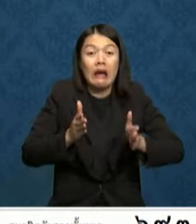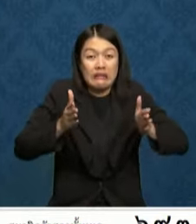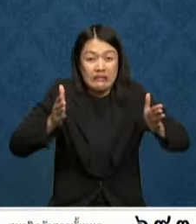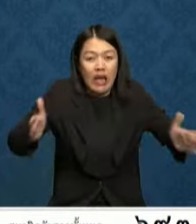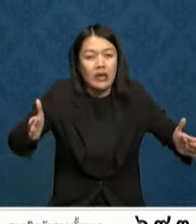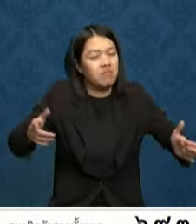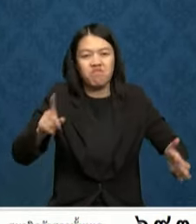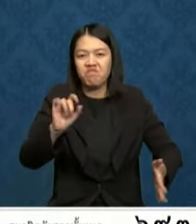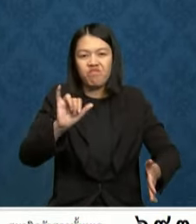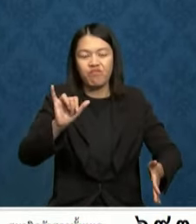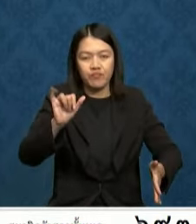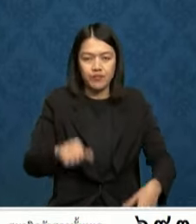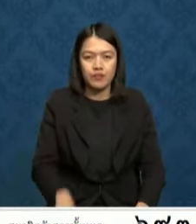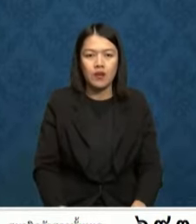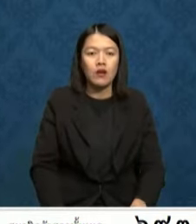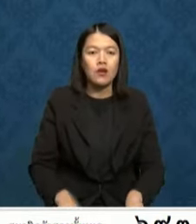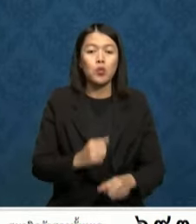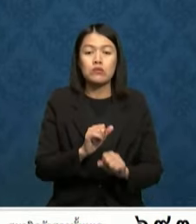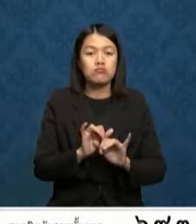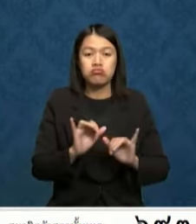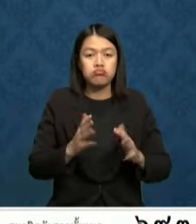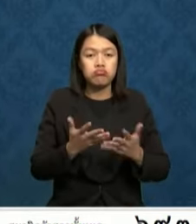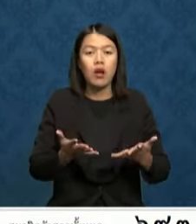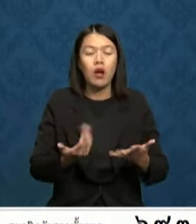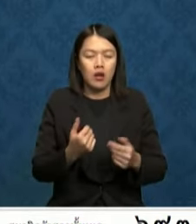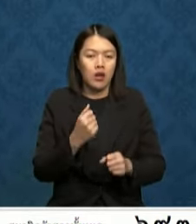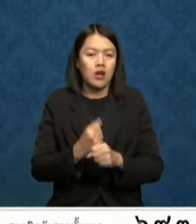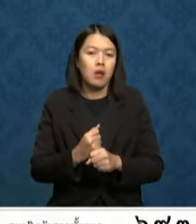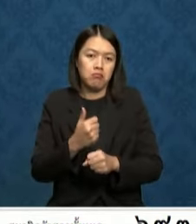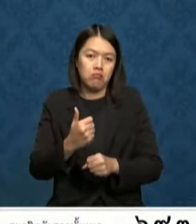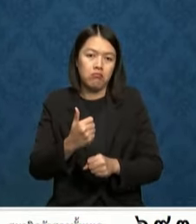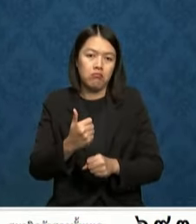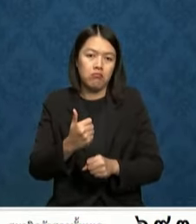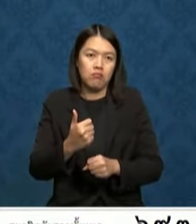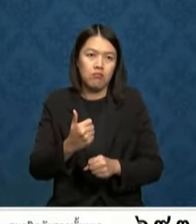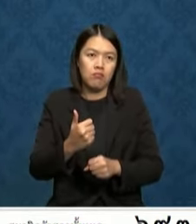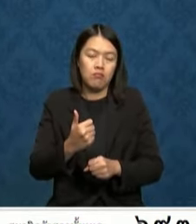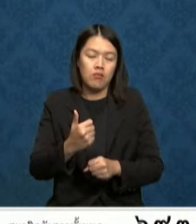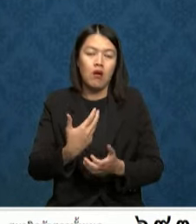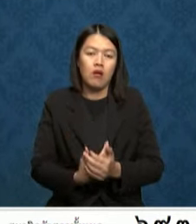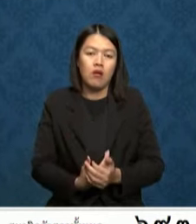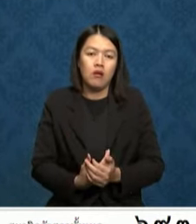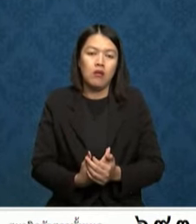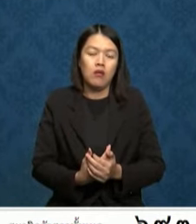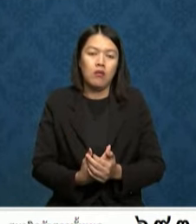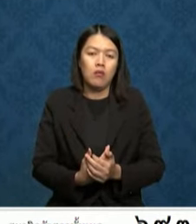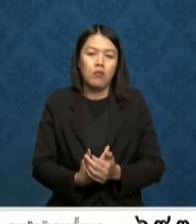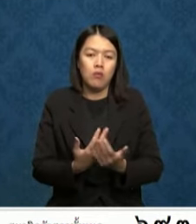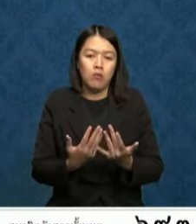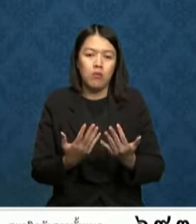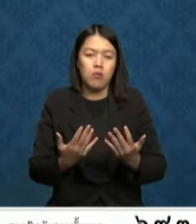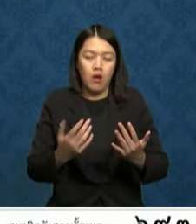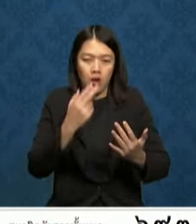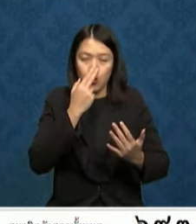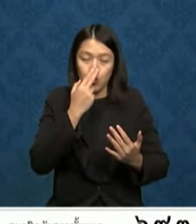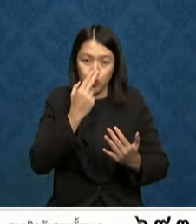ยังไม่เป็นถ้าไม่ทำอะไรเดี๋ยวก็เป็นครับมันก็จะค่อยๆลมขึ้นไปเพราะฉะนั้นเรา